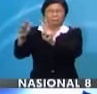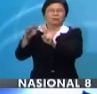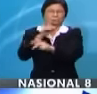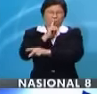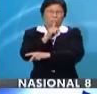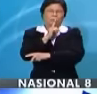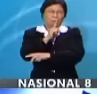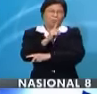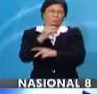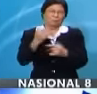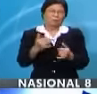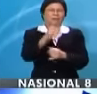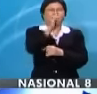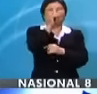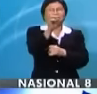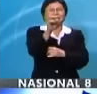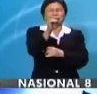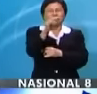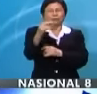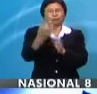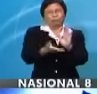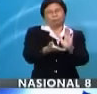sememangnya KDNK telah naik.